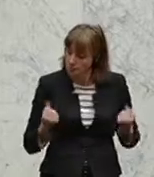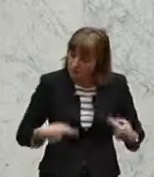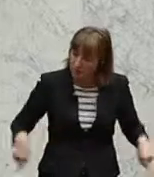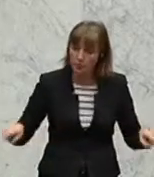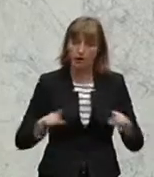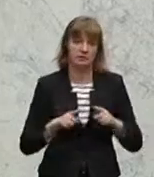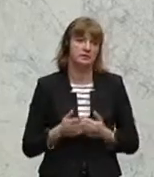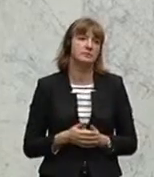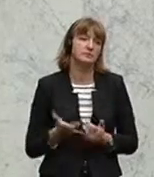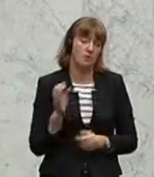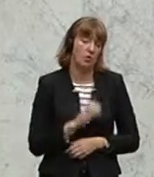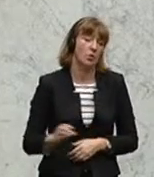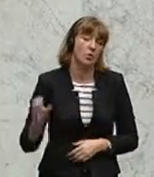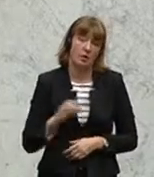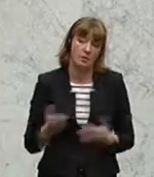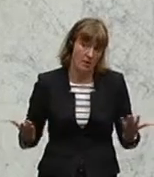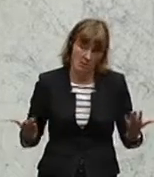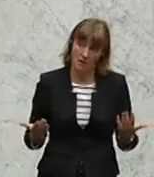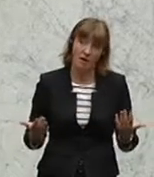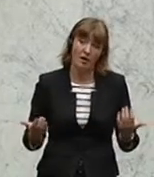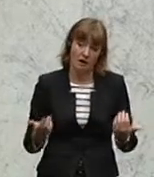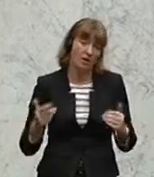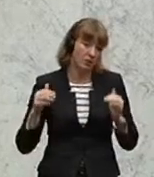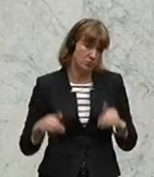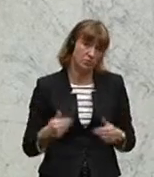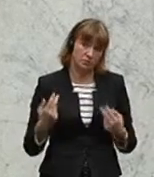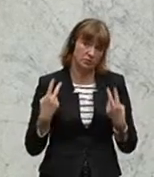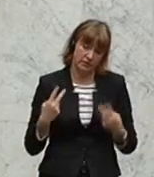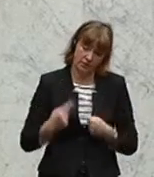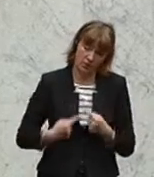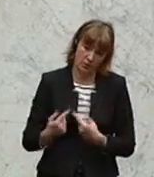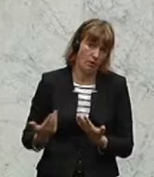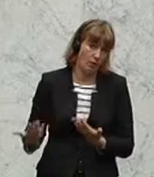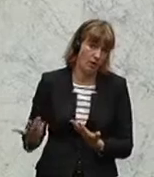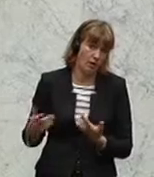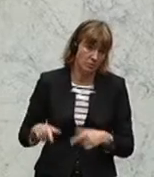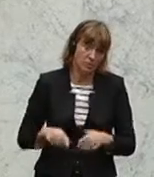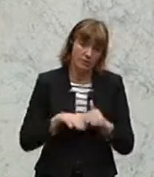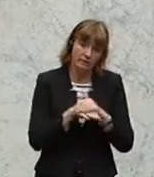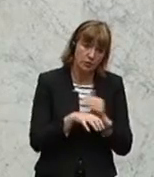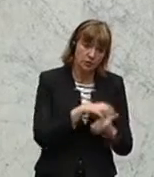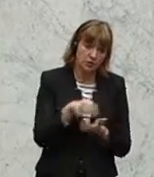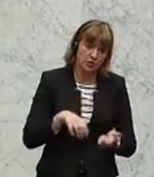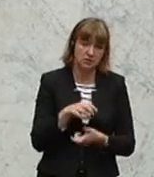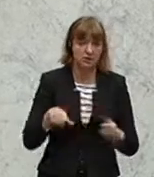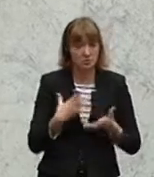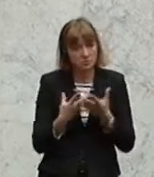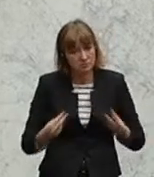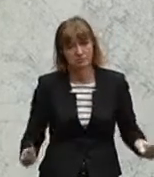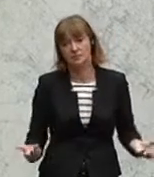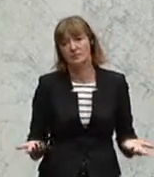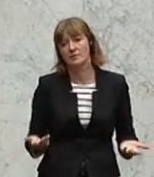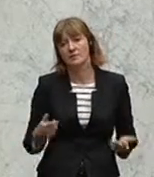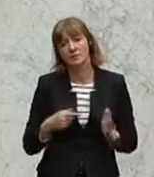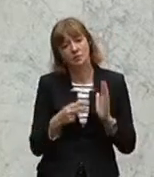bemühen. Europa kann und muss eine wichtige Rolle dabei spielen, diese Flüchtlingskrise zu bewältigen